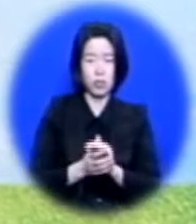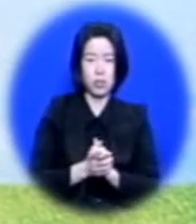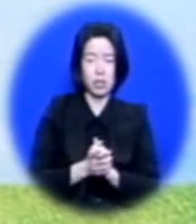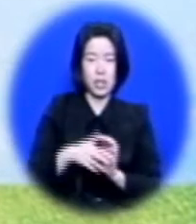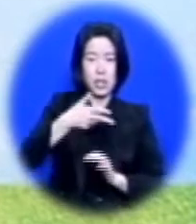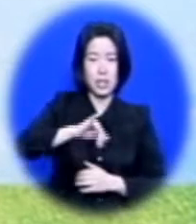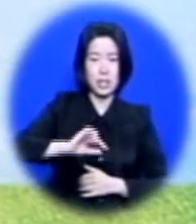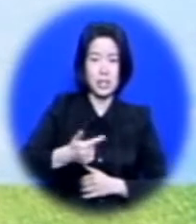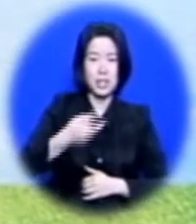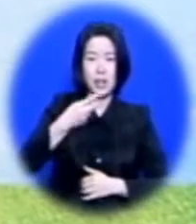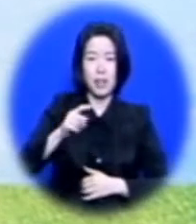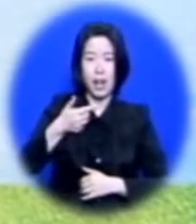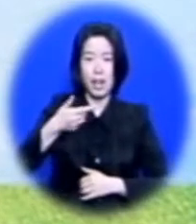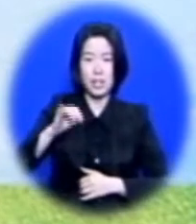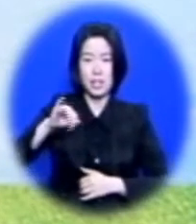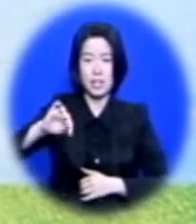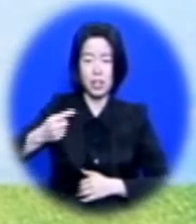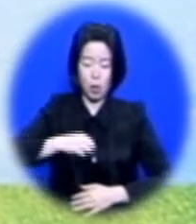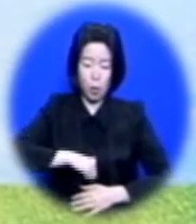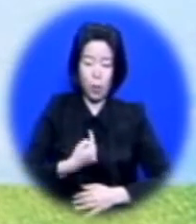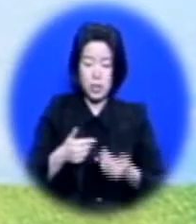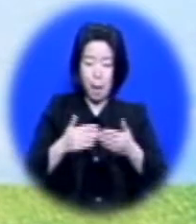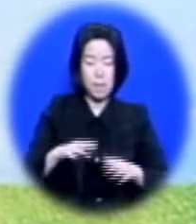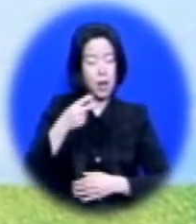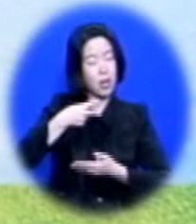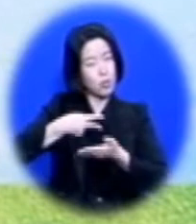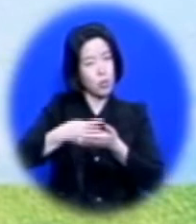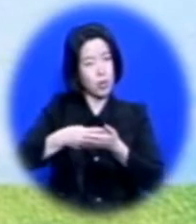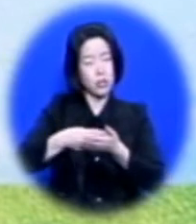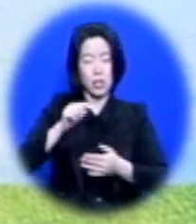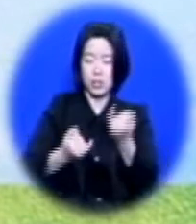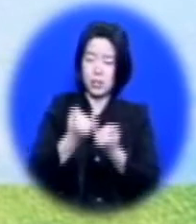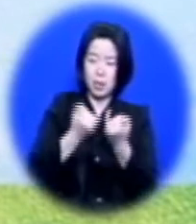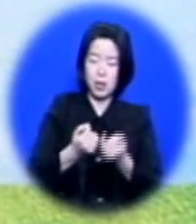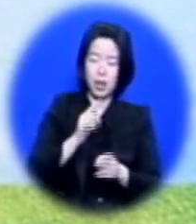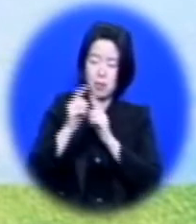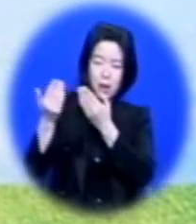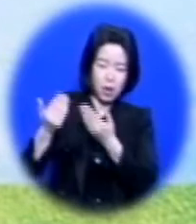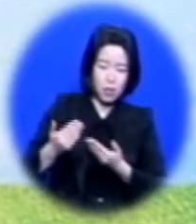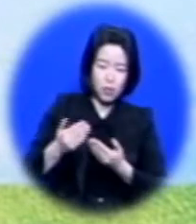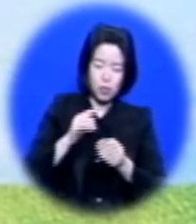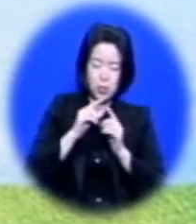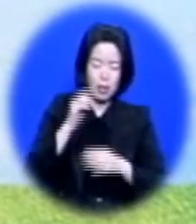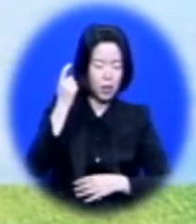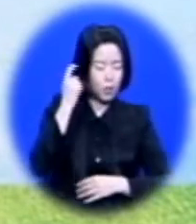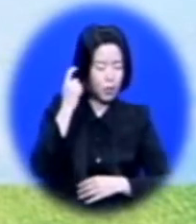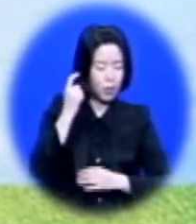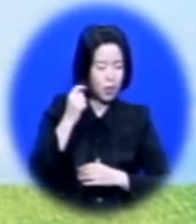이진 다니엘이 혼자서 방에 누워서 그 자매가 들려준 말씀이 귀를